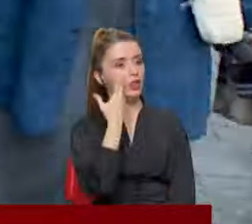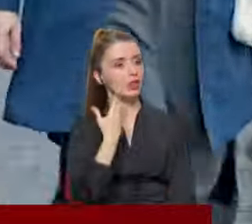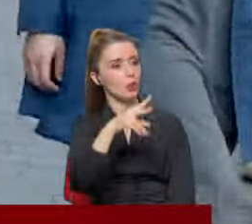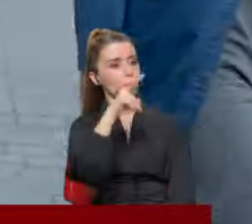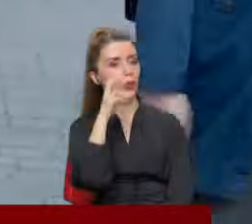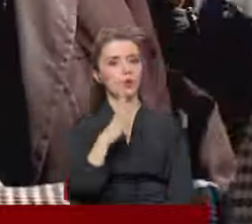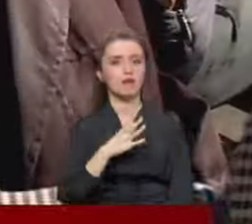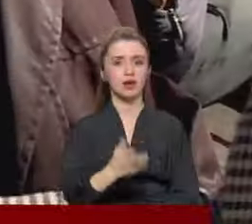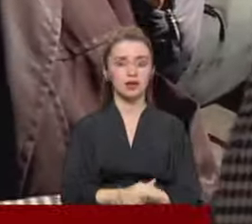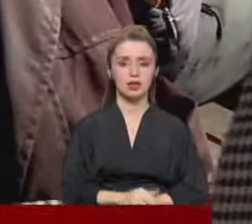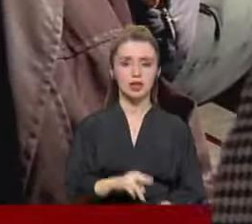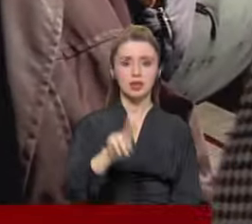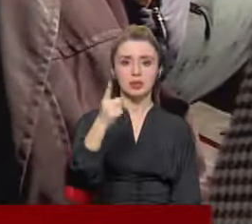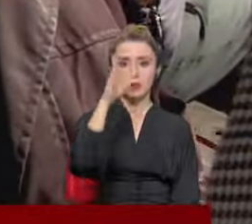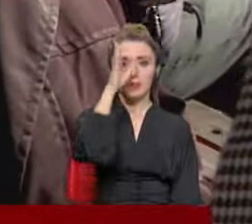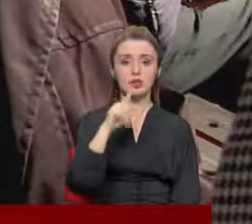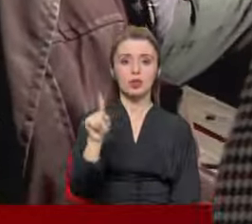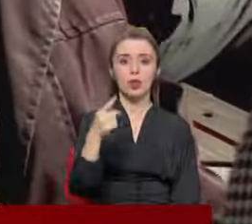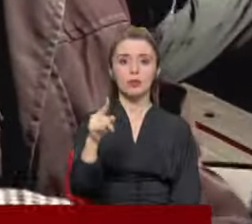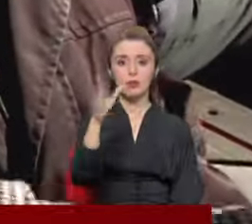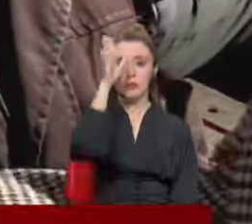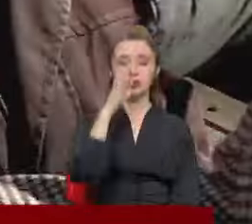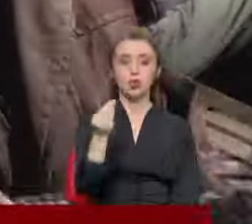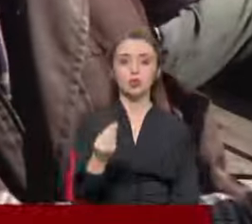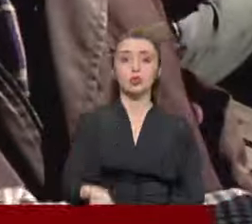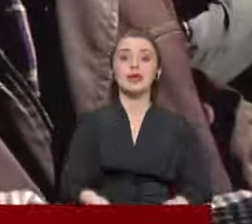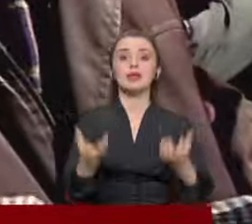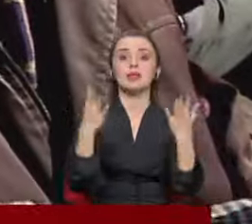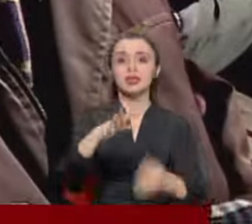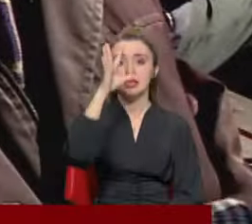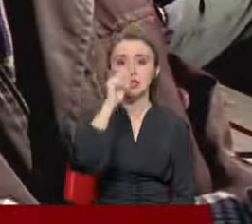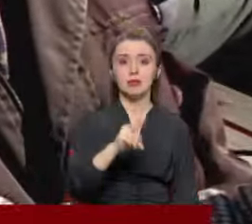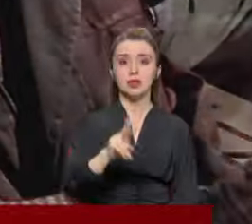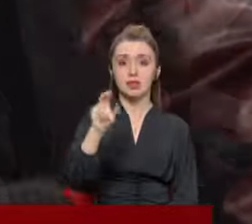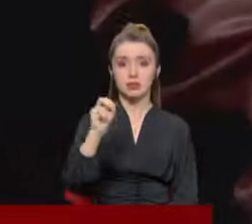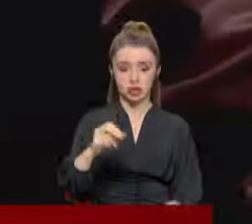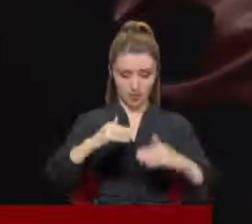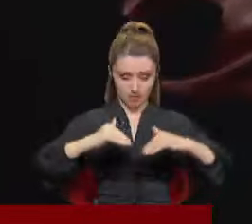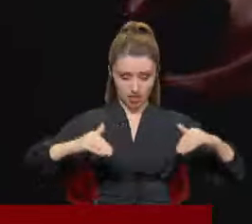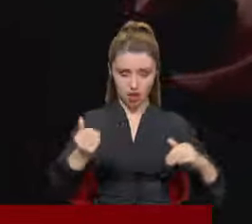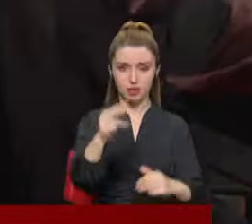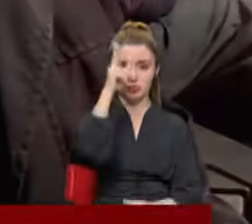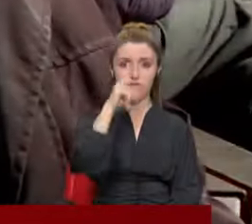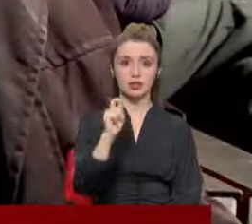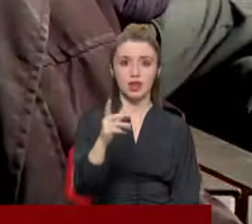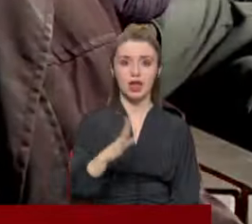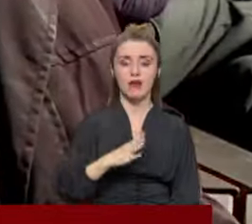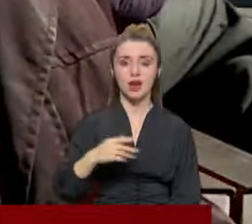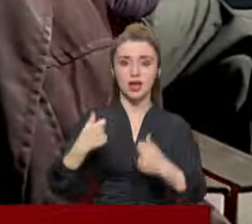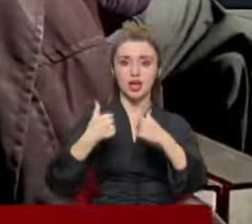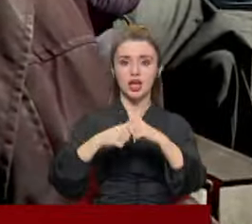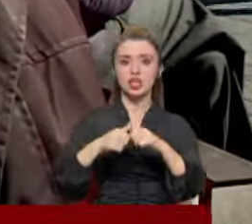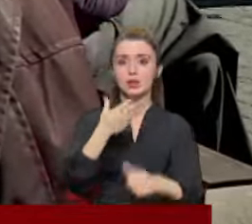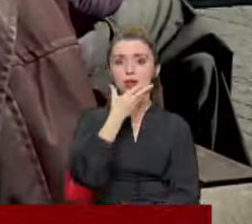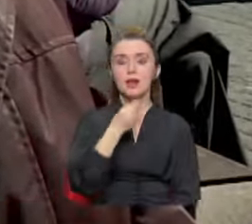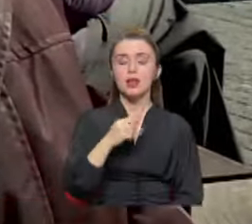Kokusunu duyuyoruz biz de. 7500'de 10500 yaptı. Neyine yeter? Şimdi 70 lira bir pide aldım. İşte 300 lira para var. Eşim de emekli ama